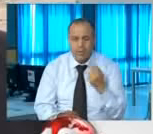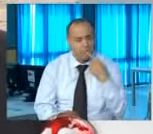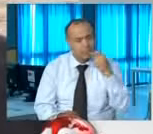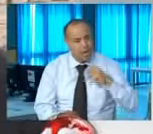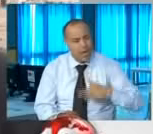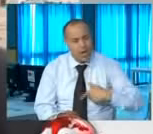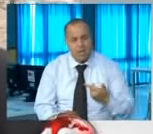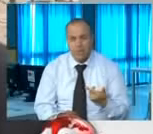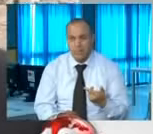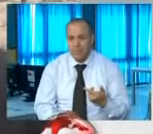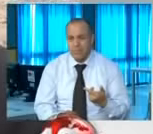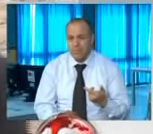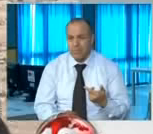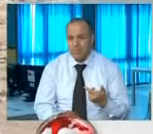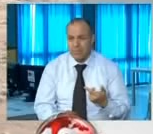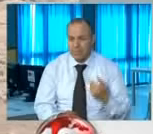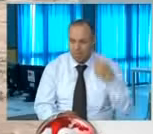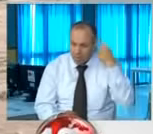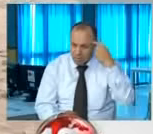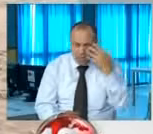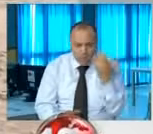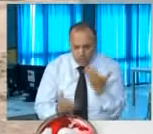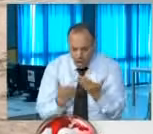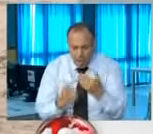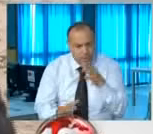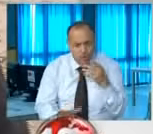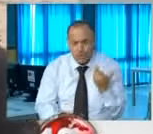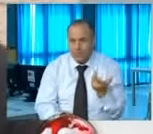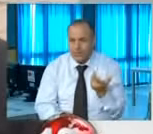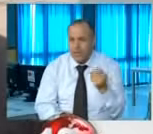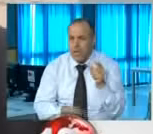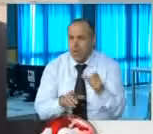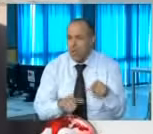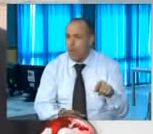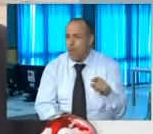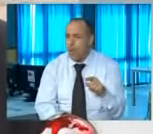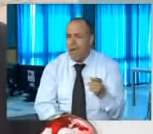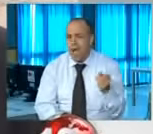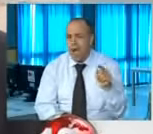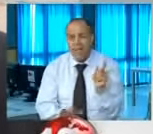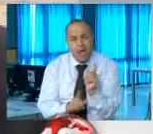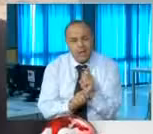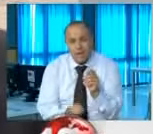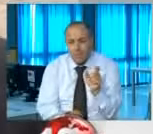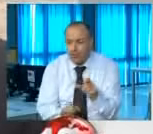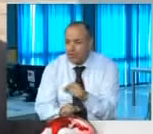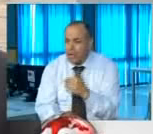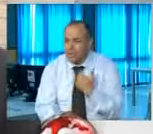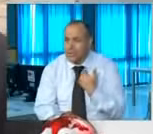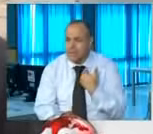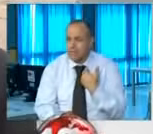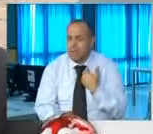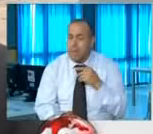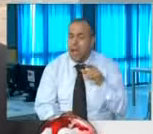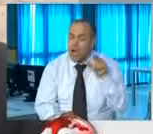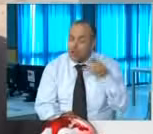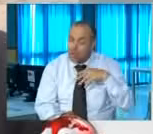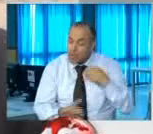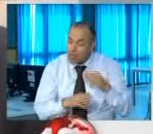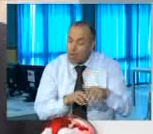الحياة، راهو لي نجم واحد لا يفكر لا يقرأ، الناس هذه المفروض راهي تكرم، الناس راهي راهو عندنا خريجي جامعات